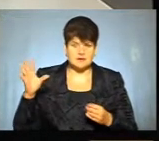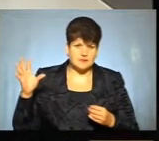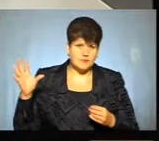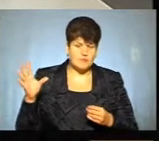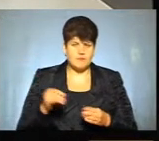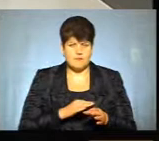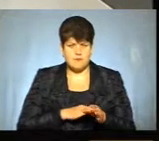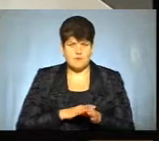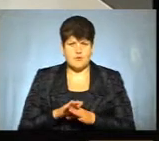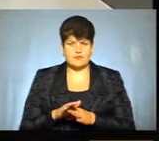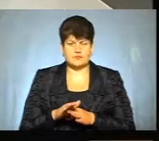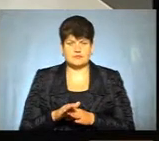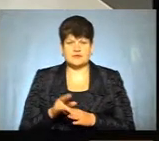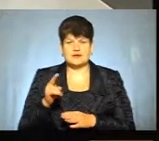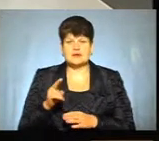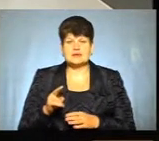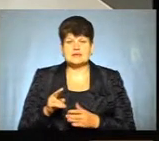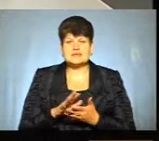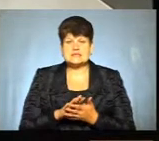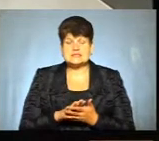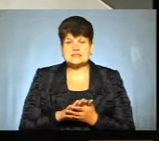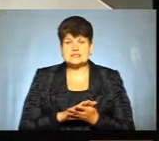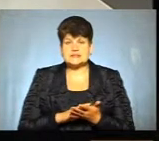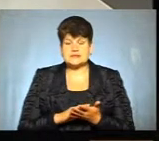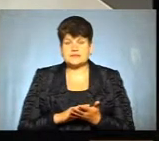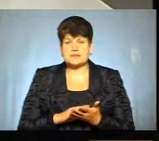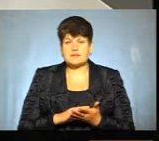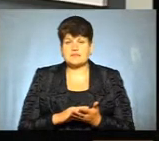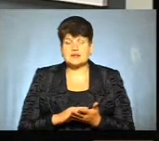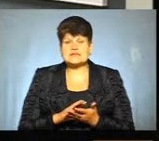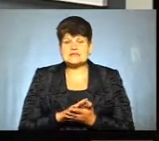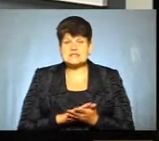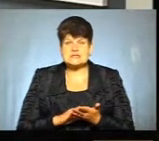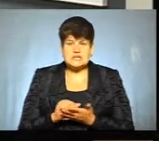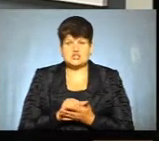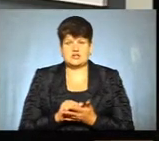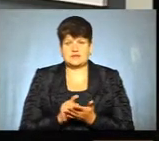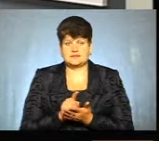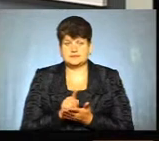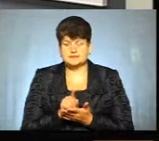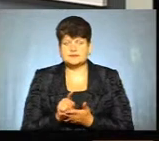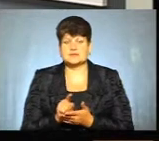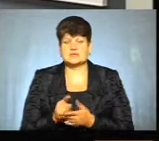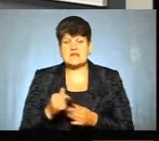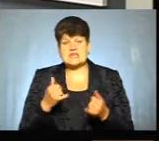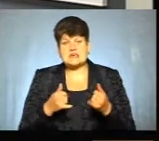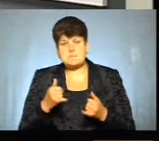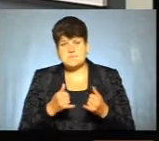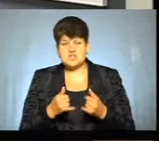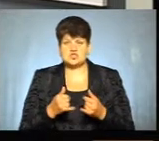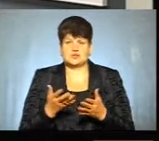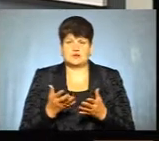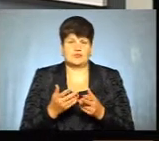йде. Дератизація – це? Це знищення мошовидних гризунів. Тобто знищення мошовидних гризунів, воно може бути як хімічним, так і